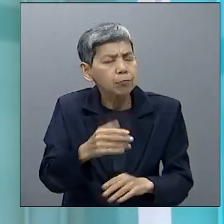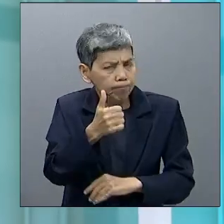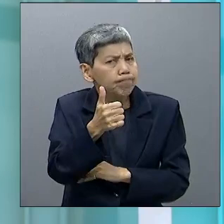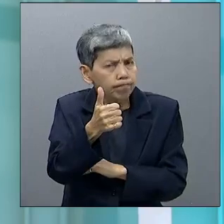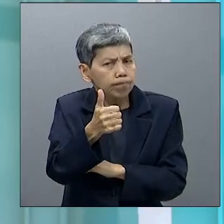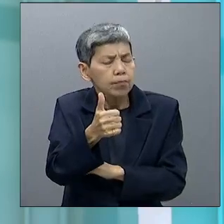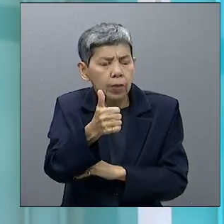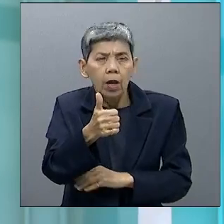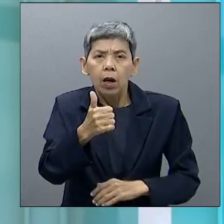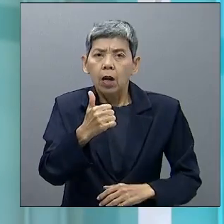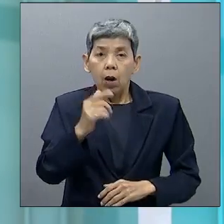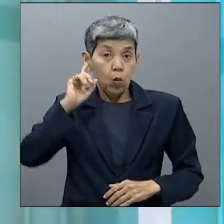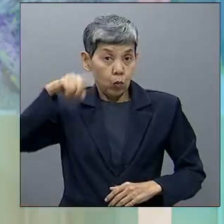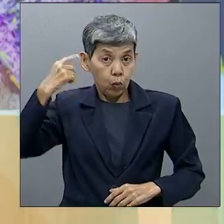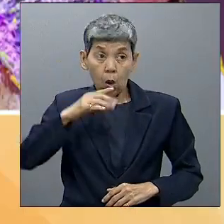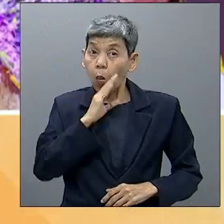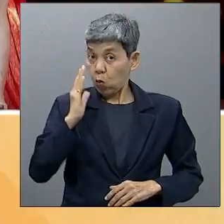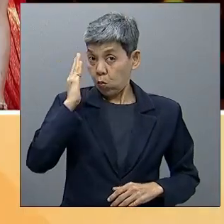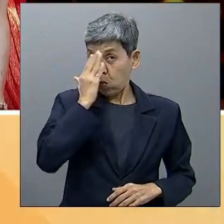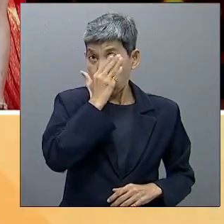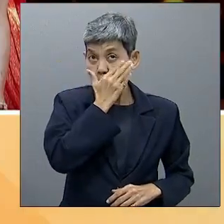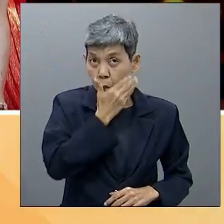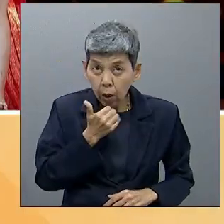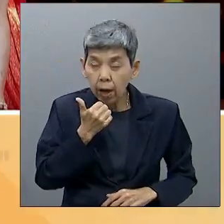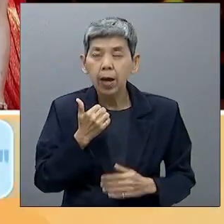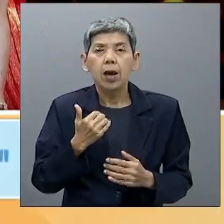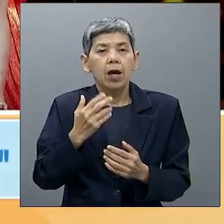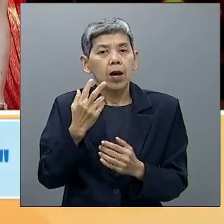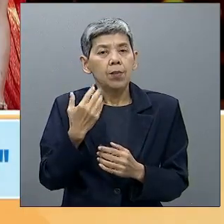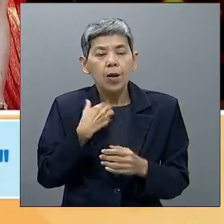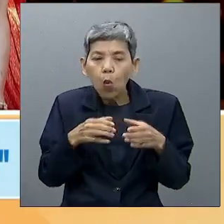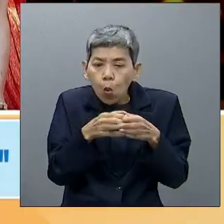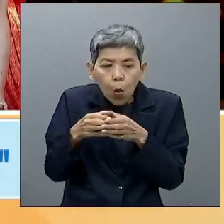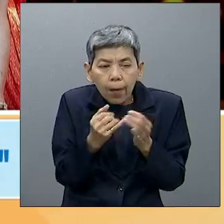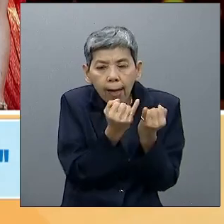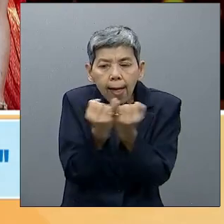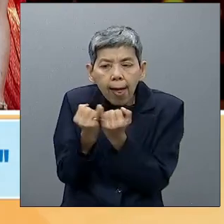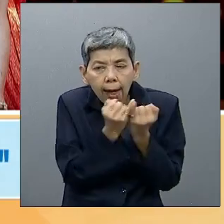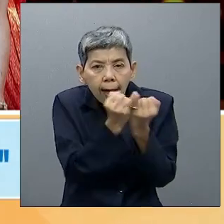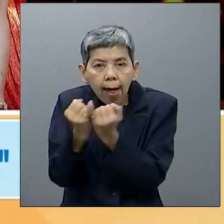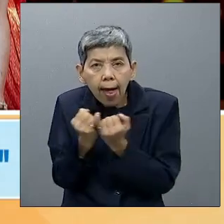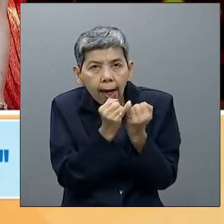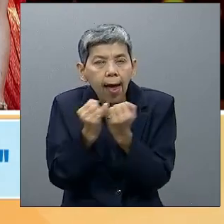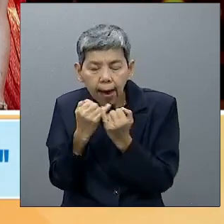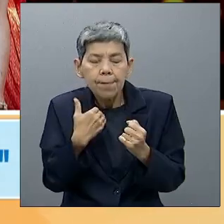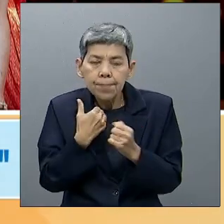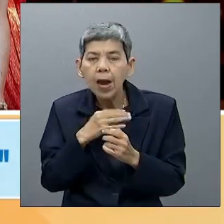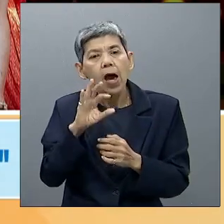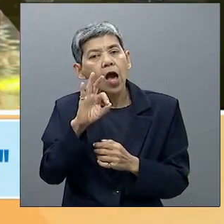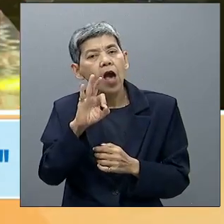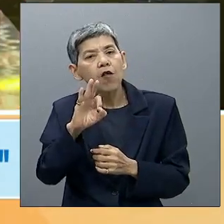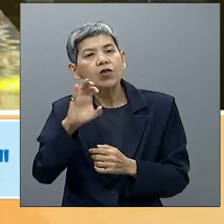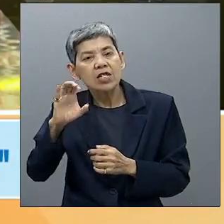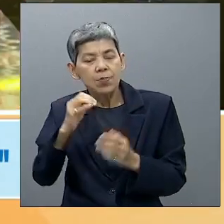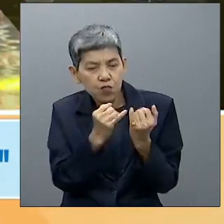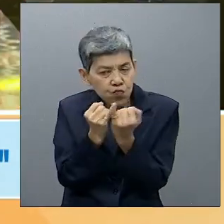แล้วก็สุภาพสตรีท่าสวยด้วย มีแฟนคลับด้วยมีด้อมสมัยนี้มีด้อมด้วยเนี่ยถ้าพูด